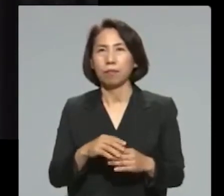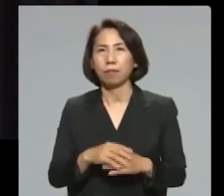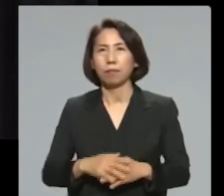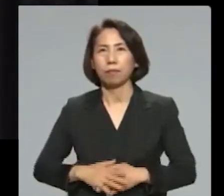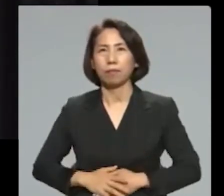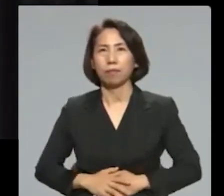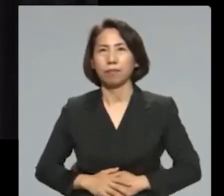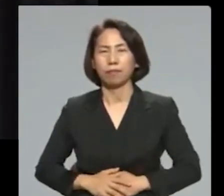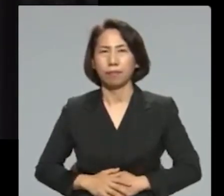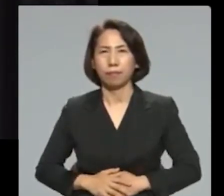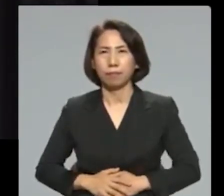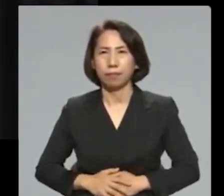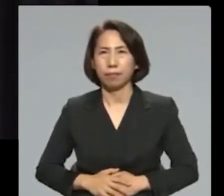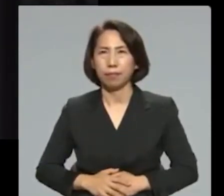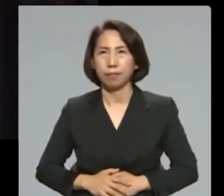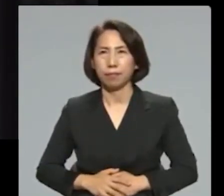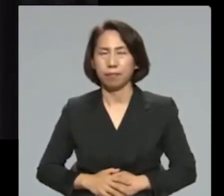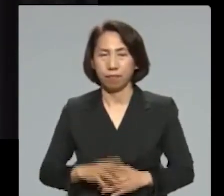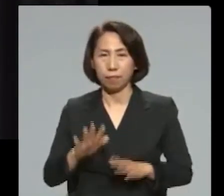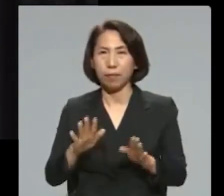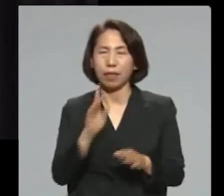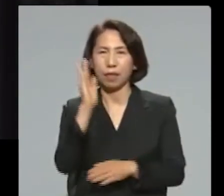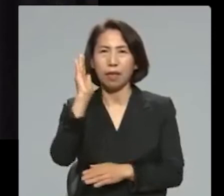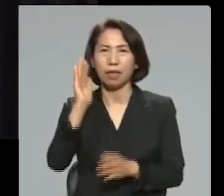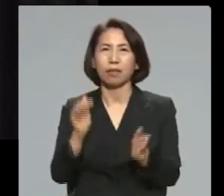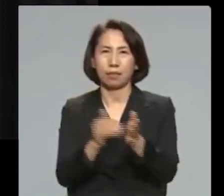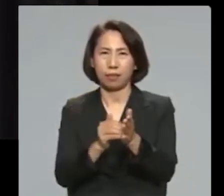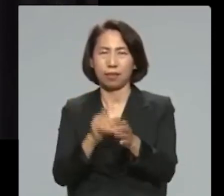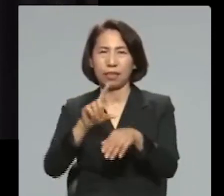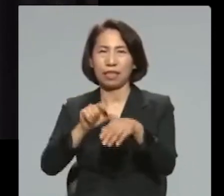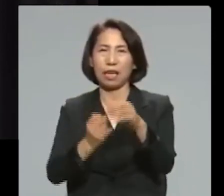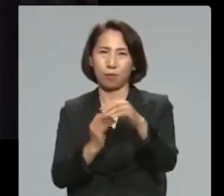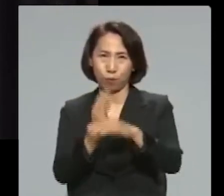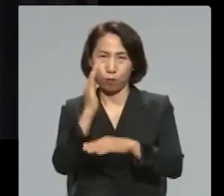만들어내겠습니다. 적극적인 지지를. 네, 발언 시간이 다 됐습니다.